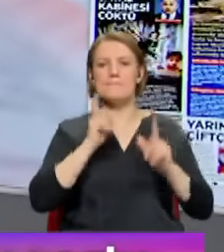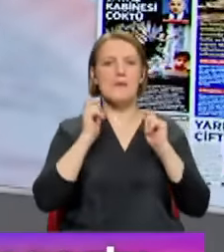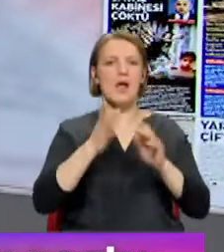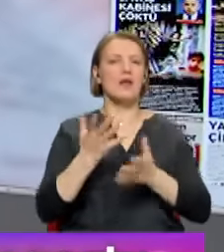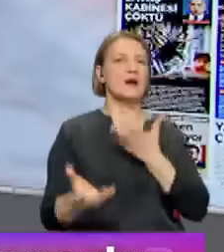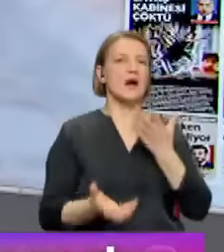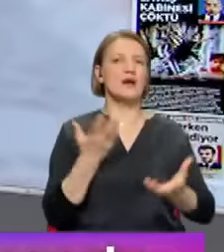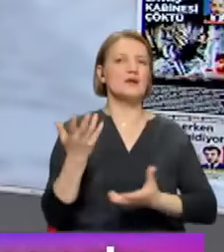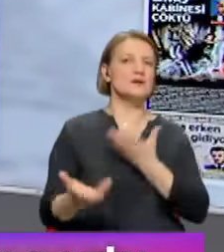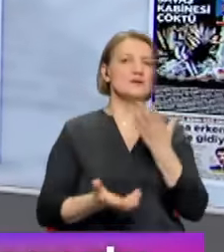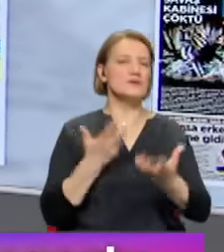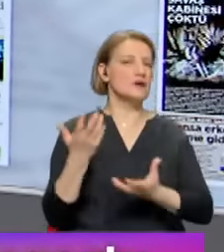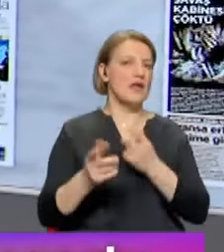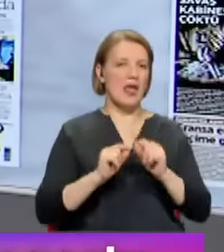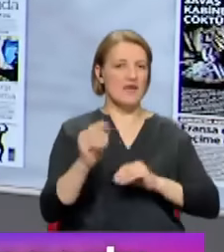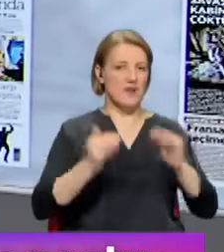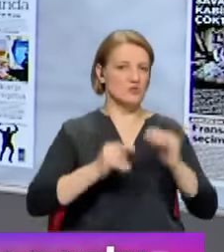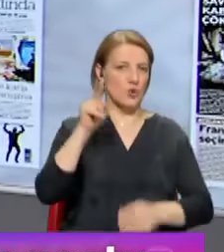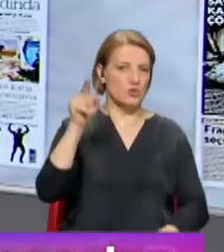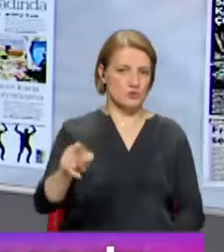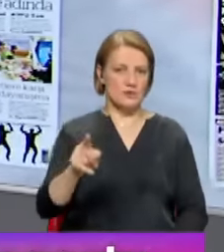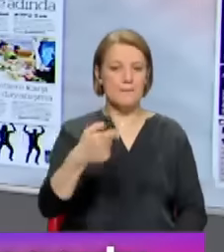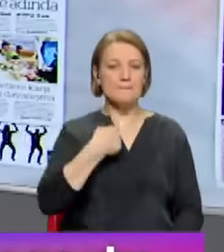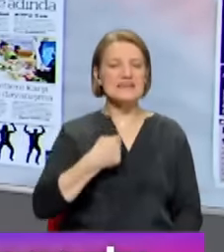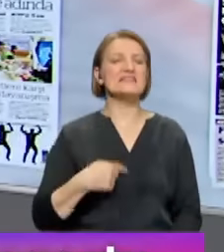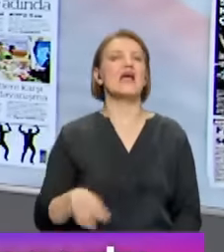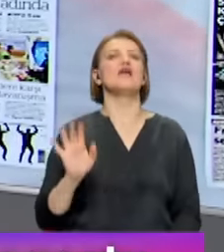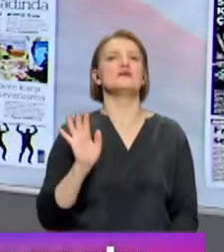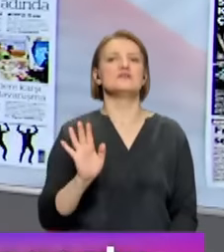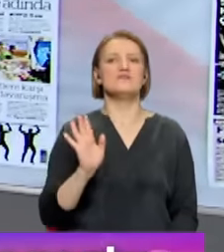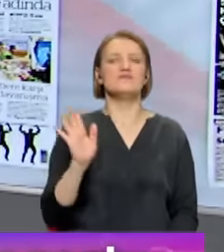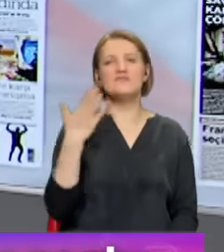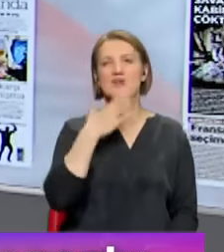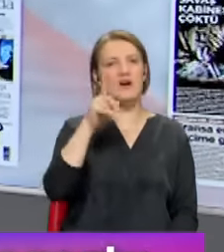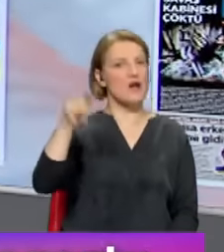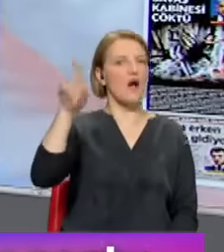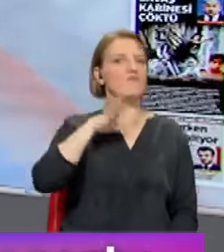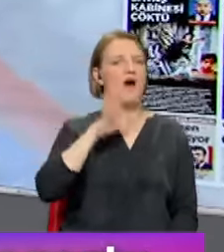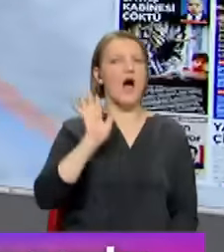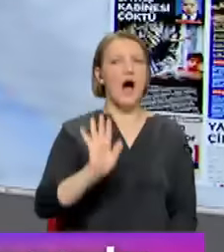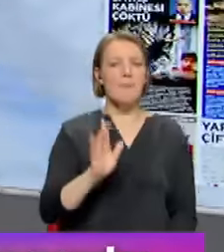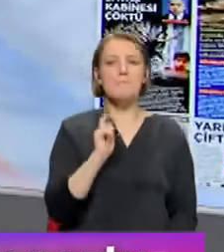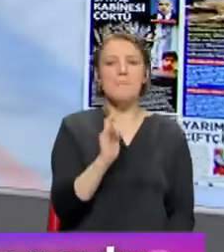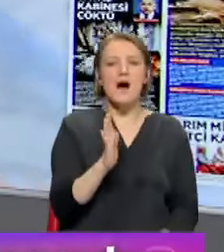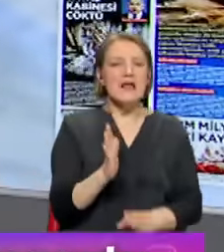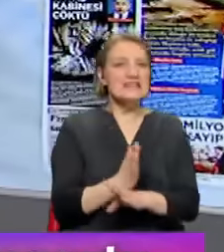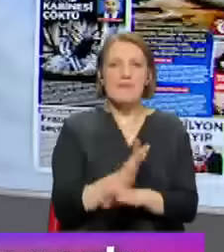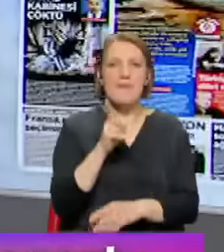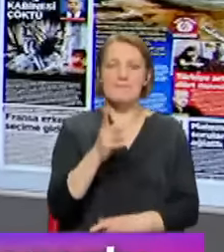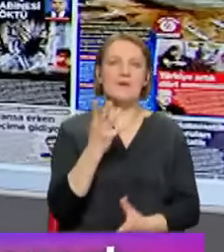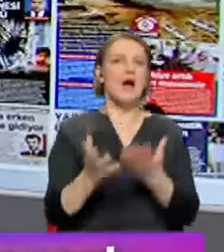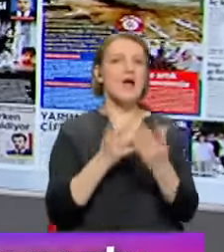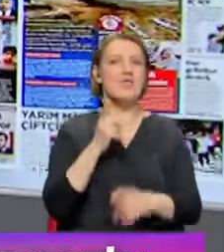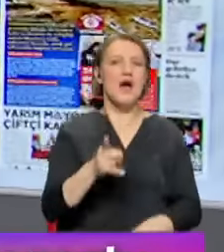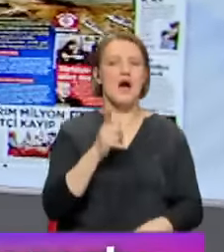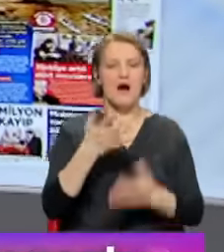Pahalılığın kaynağı enflasyon. Biz değiliz. Belki fırsatçılar vardır ama pahalılığın kaynağı işte